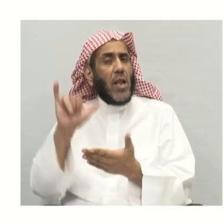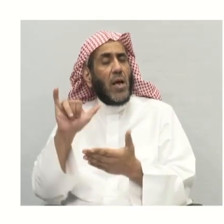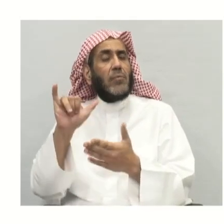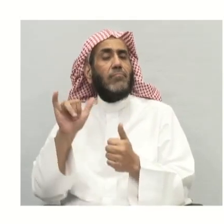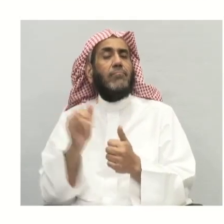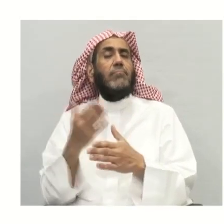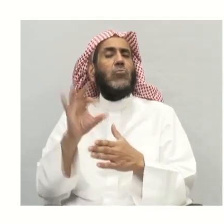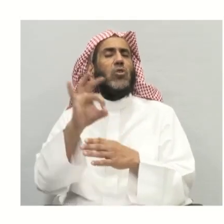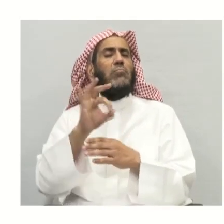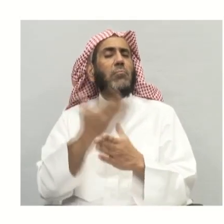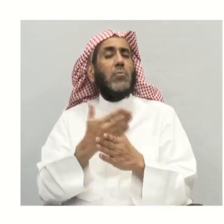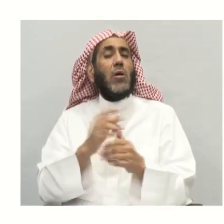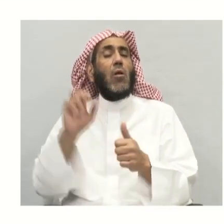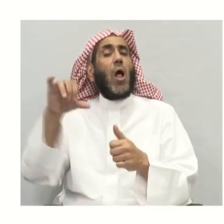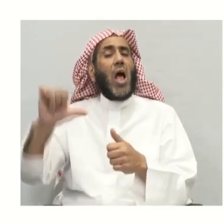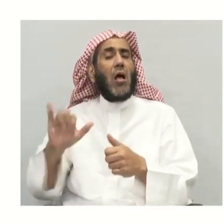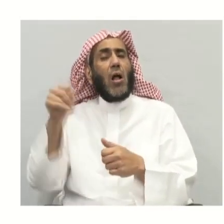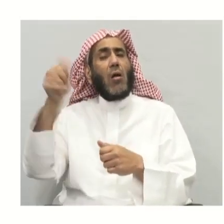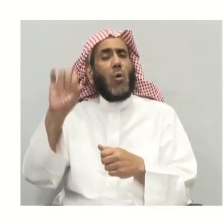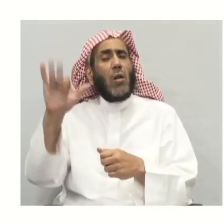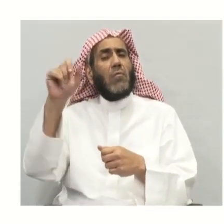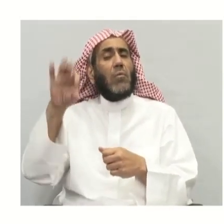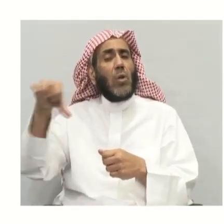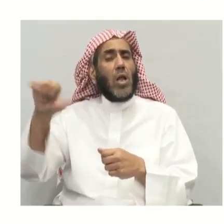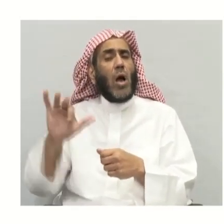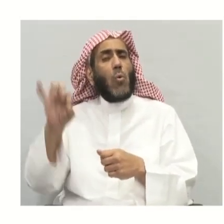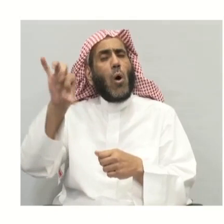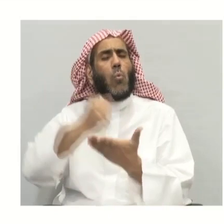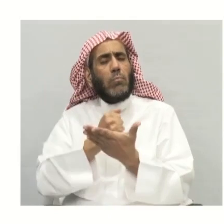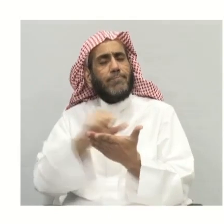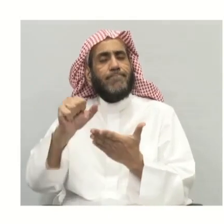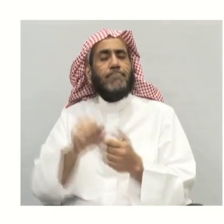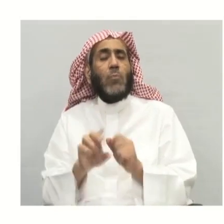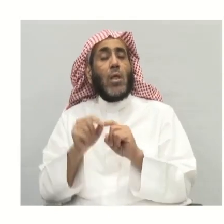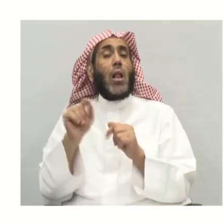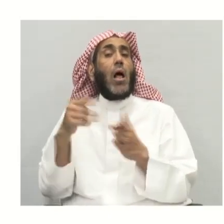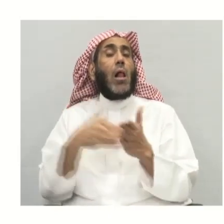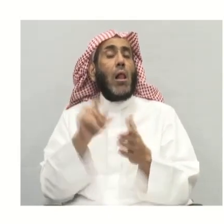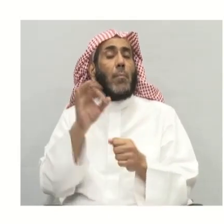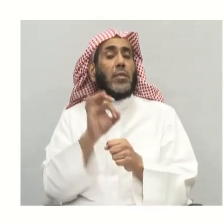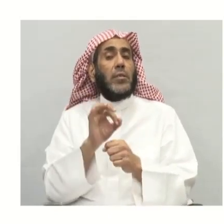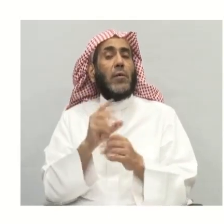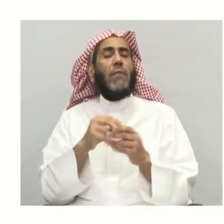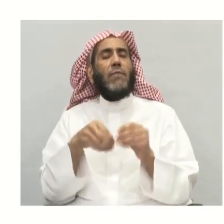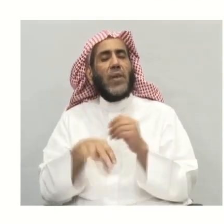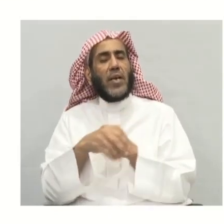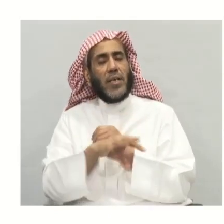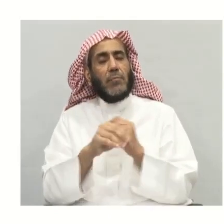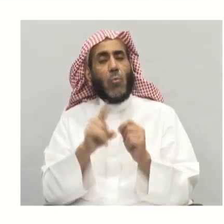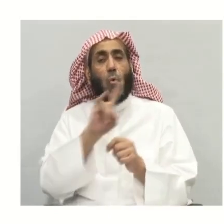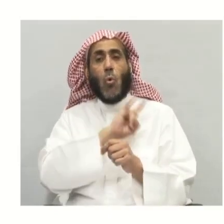حرف العله الالف او الواو او الياء فانه يحذف ولذلك هذه العلامه هي علامه فرعيه